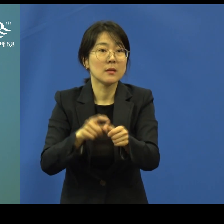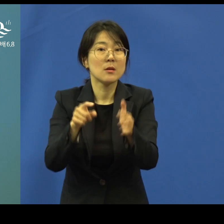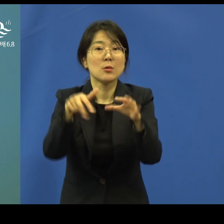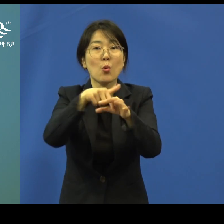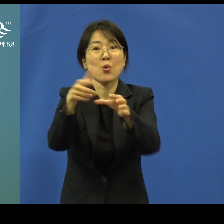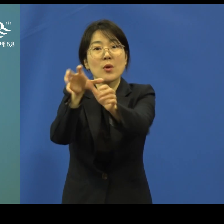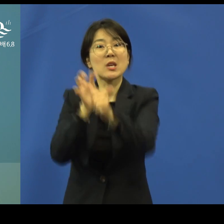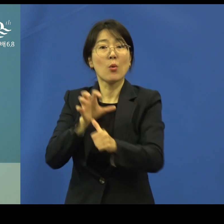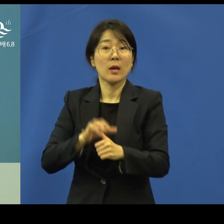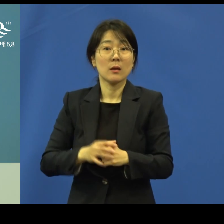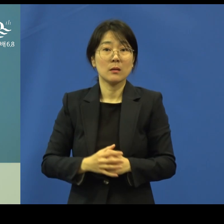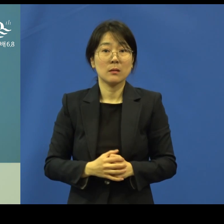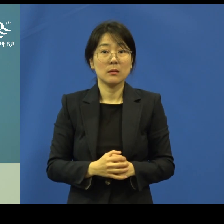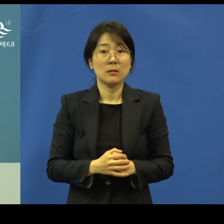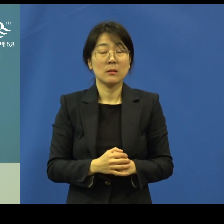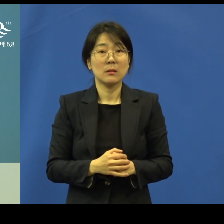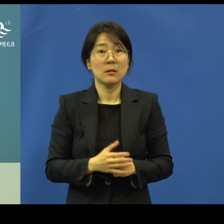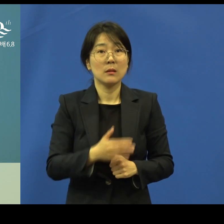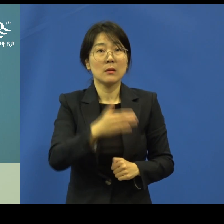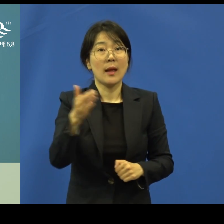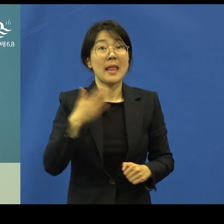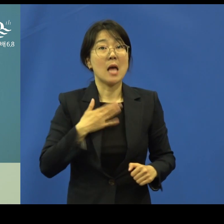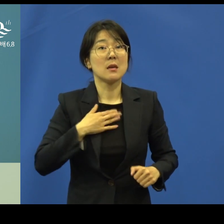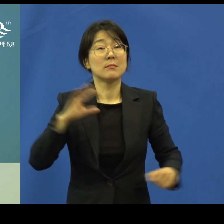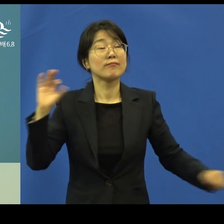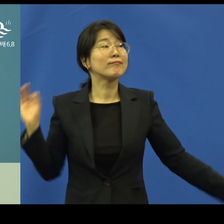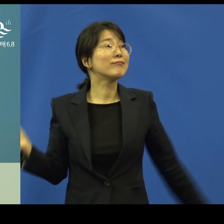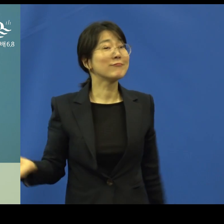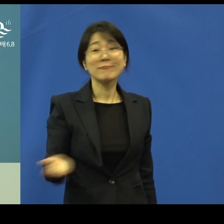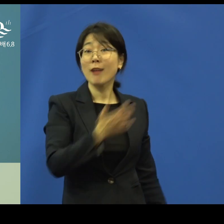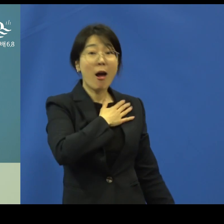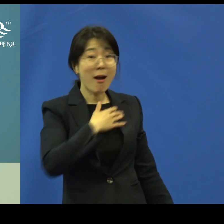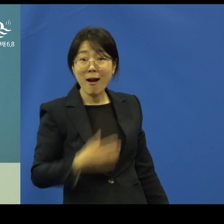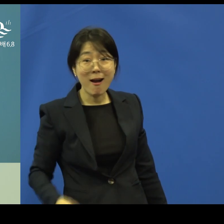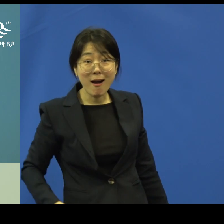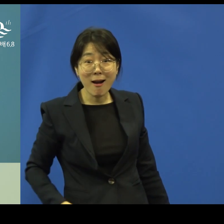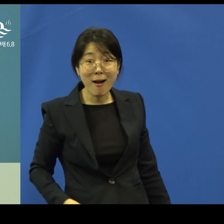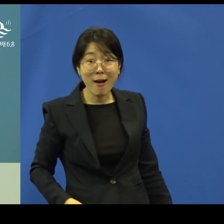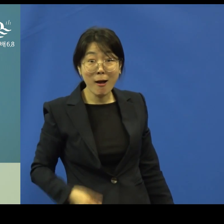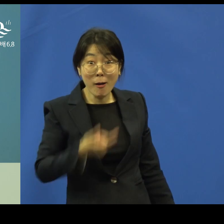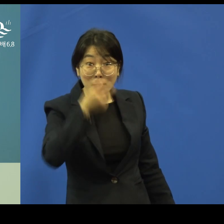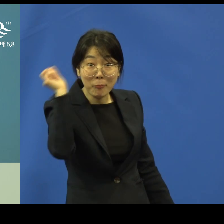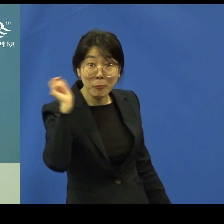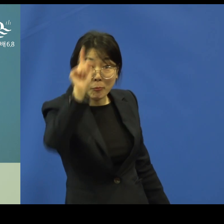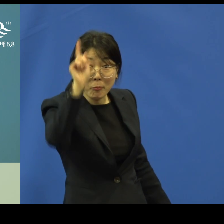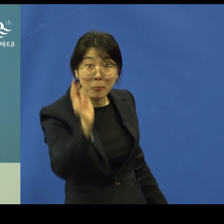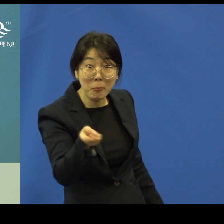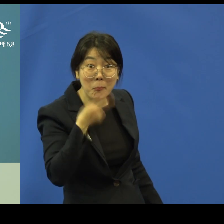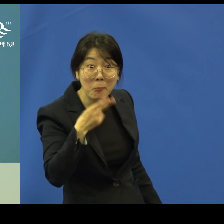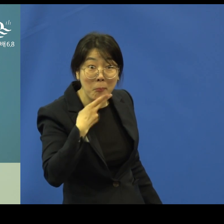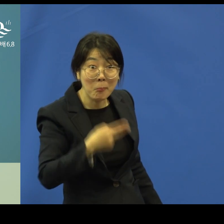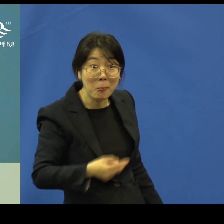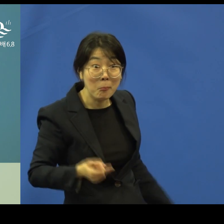뭘까? 17절에 내가 말하기를 나는 부자라 부유하여 부족한 것이 없다 하나. 여기에요,